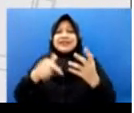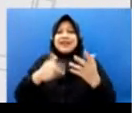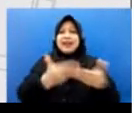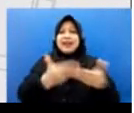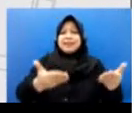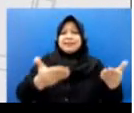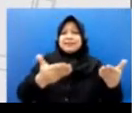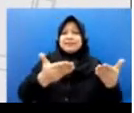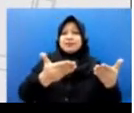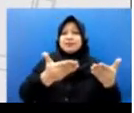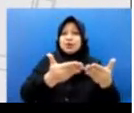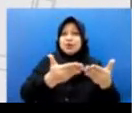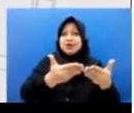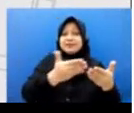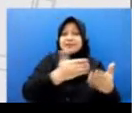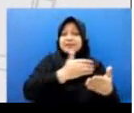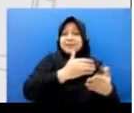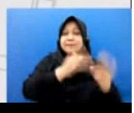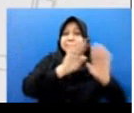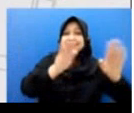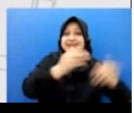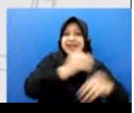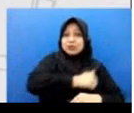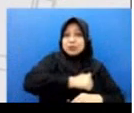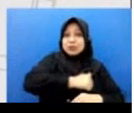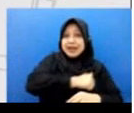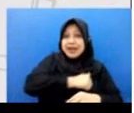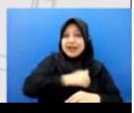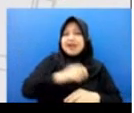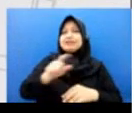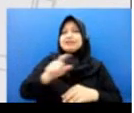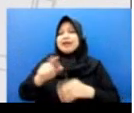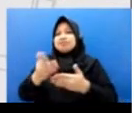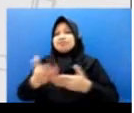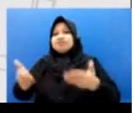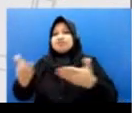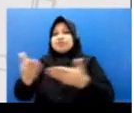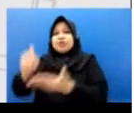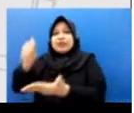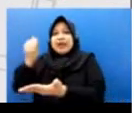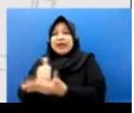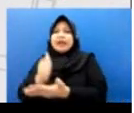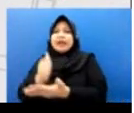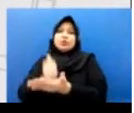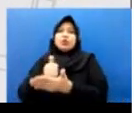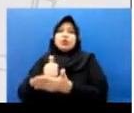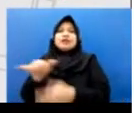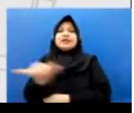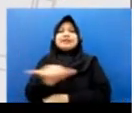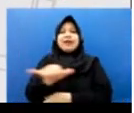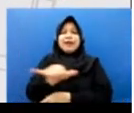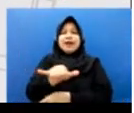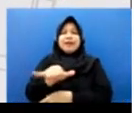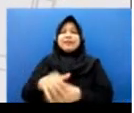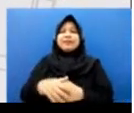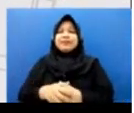Satu aliran di dalam ilmu psikologi namanya behaviorisme itu merumuskan formula terjadinya tingkah